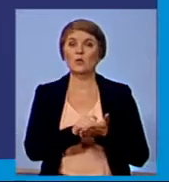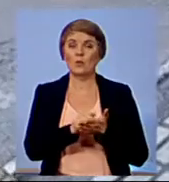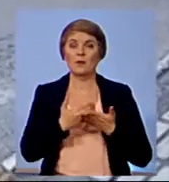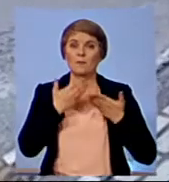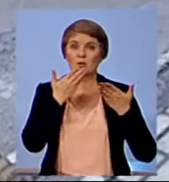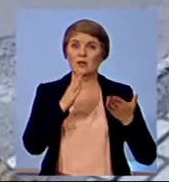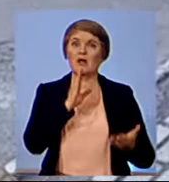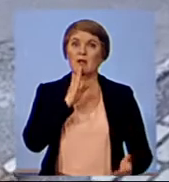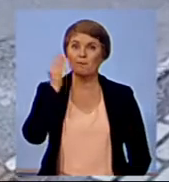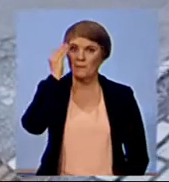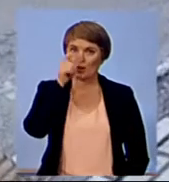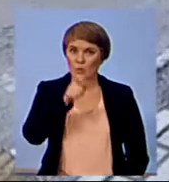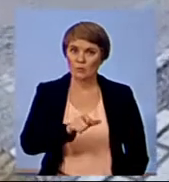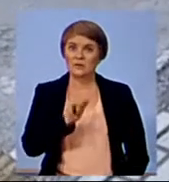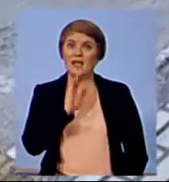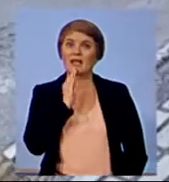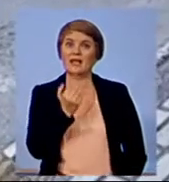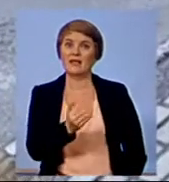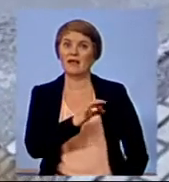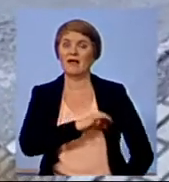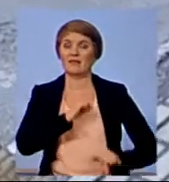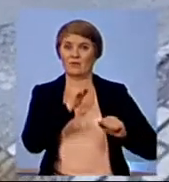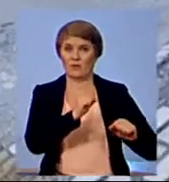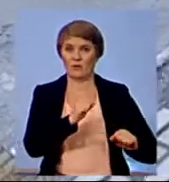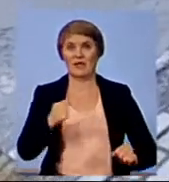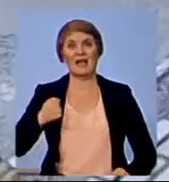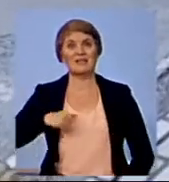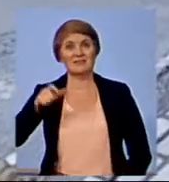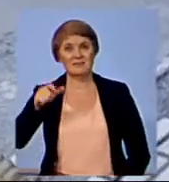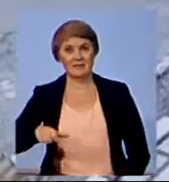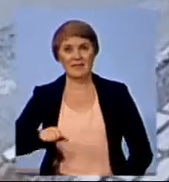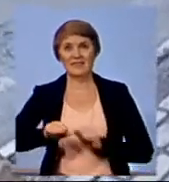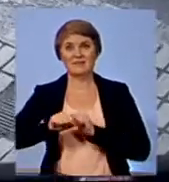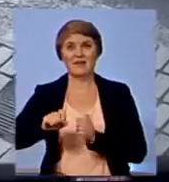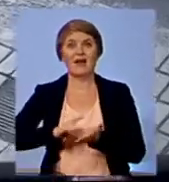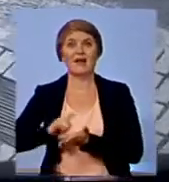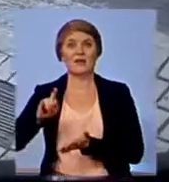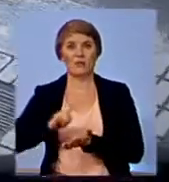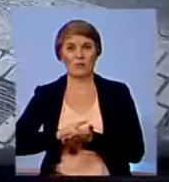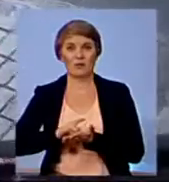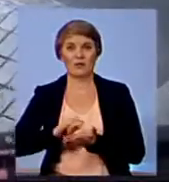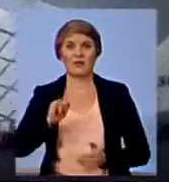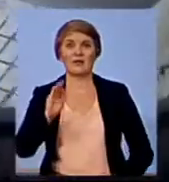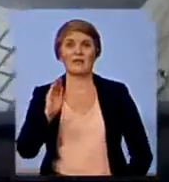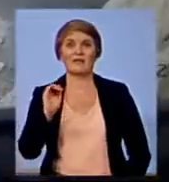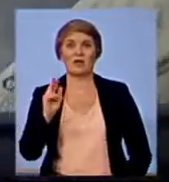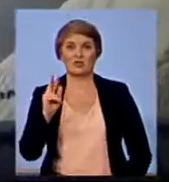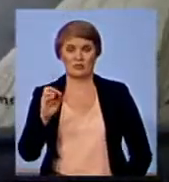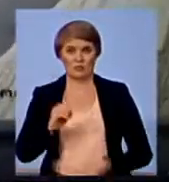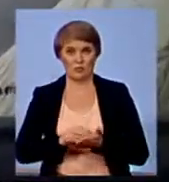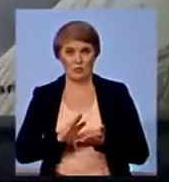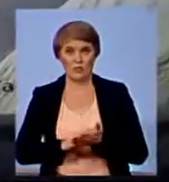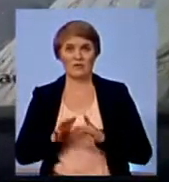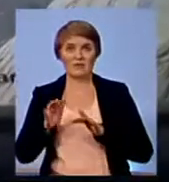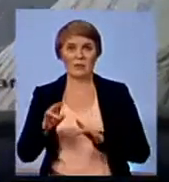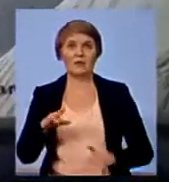адвокат. На захисника Донецького аеропорту Дмитра Іващенка позивний Вербич напали 2 травня в Києві на Подолі. Це зафіксували камери